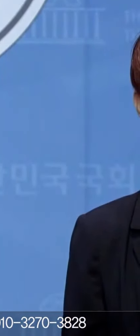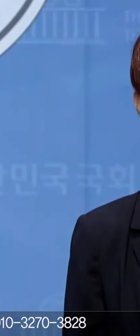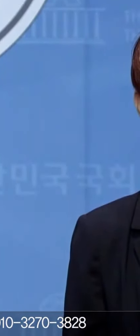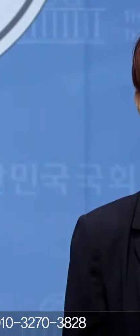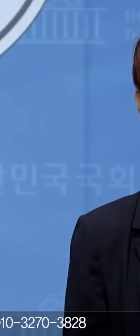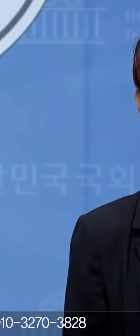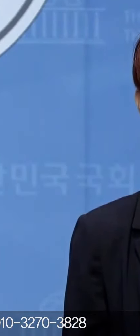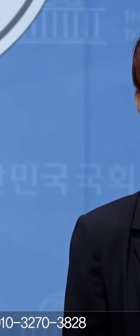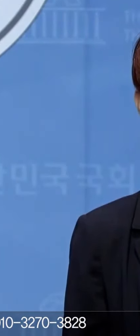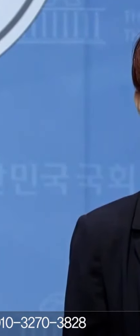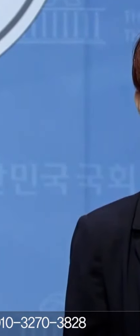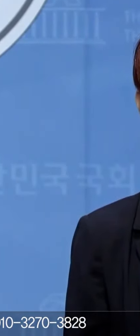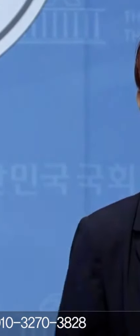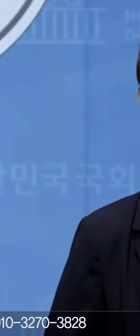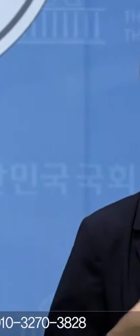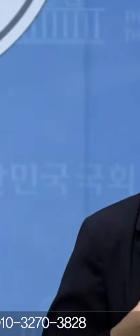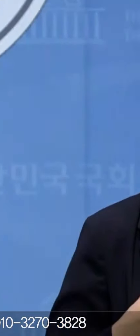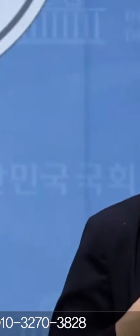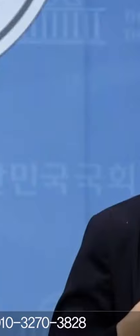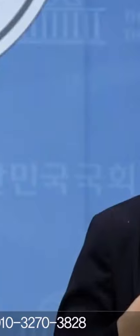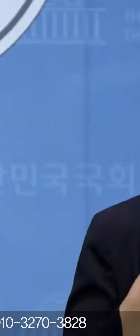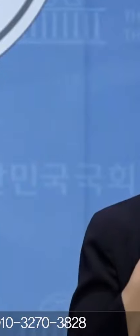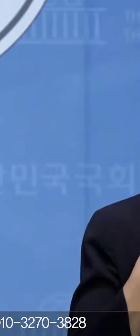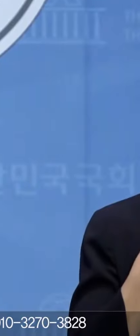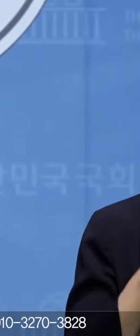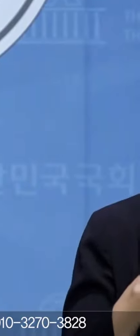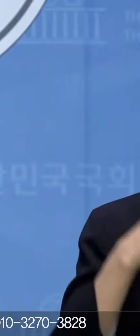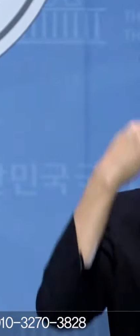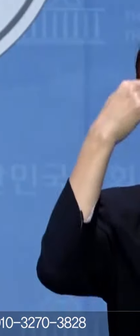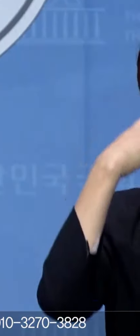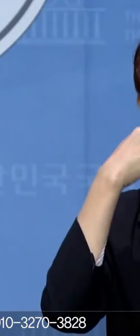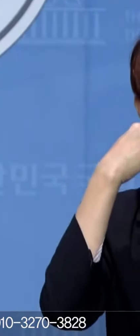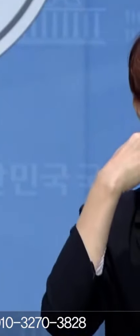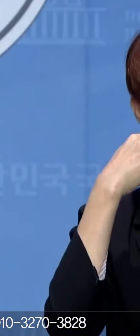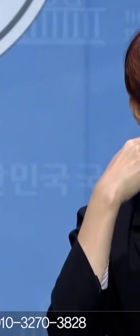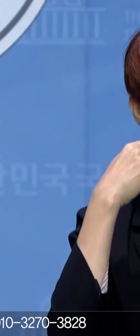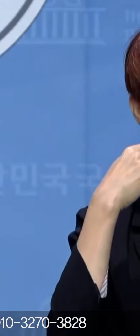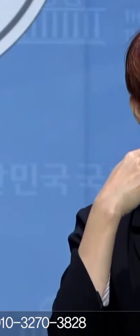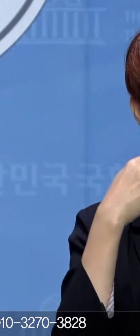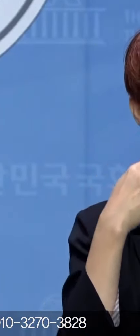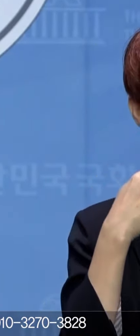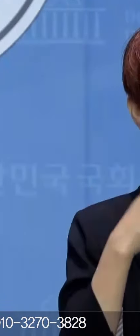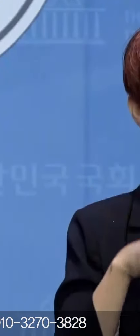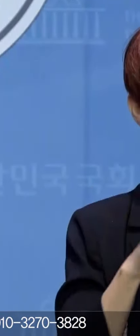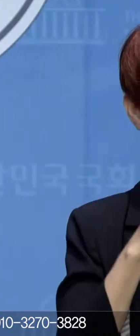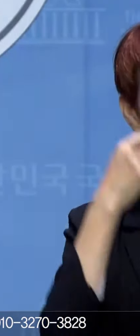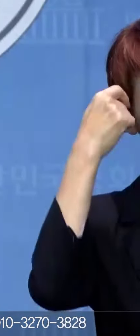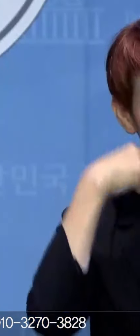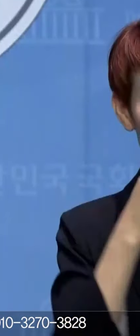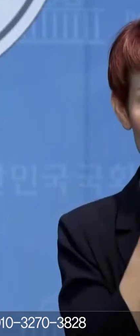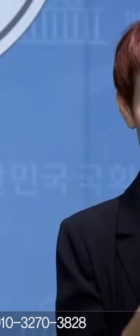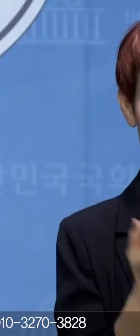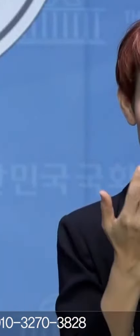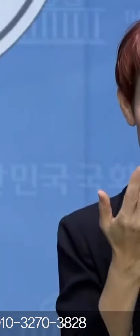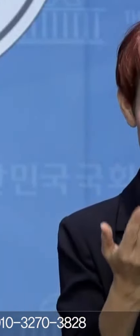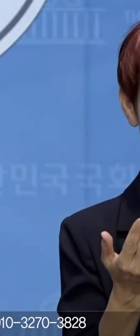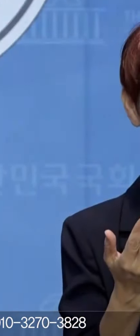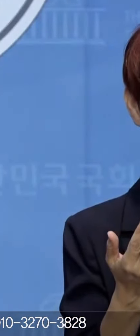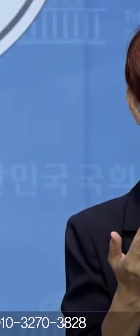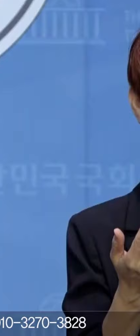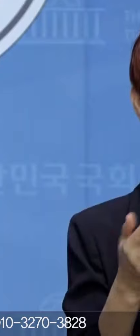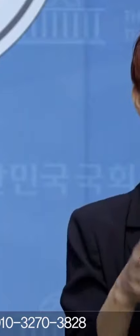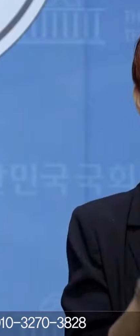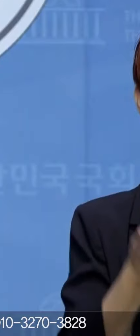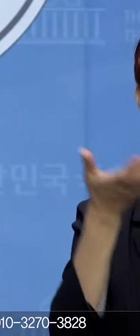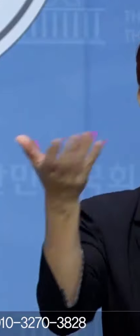여기에서 간단하게 제가 한 3분 정도 소감 말씀드리고 이어서 옆에 백브리핑